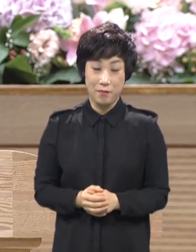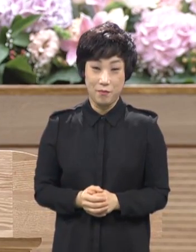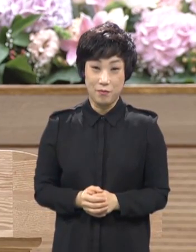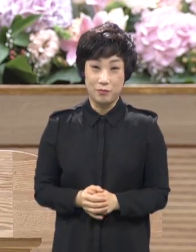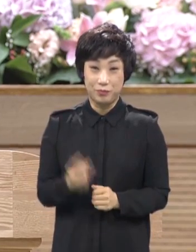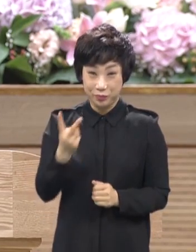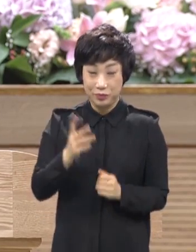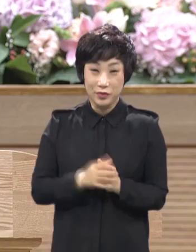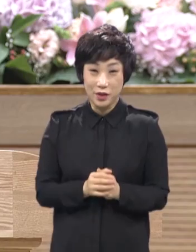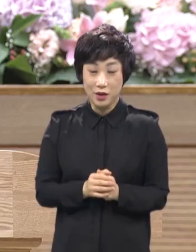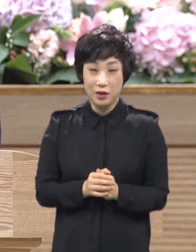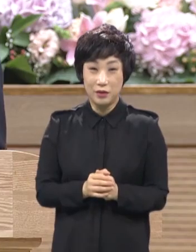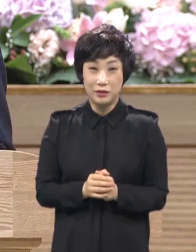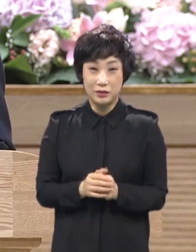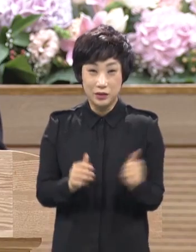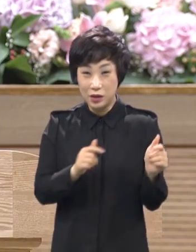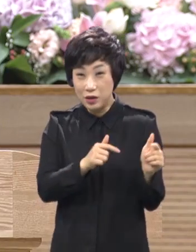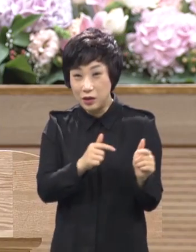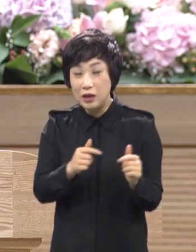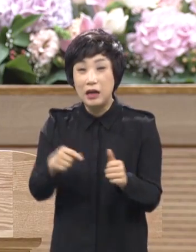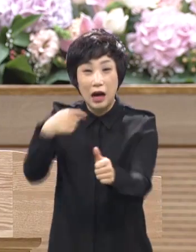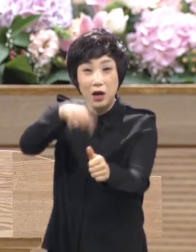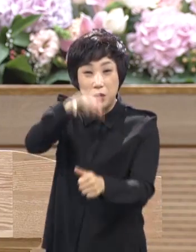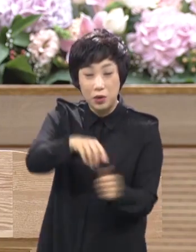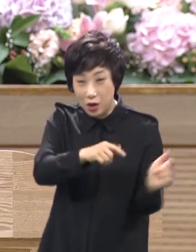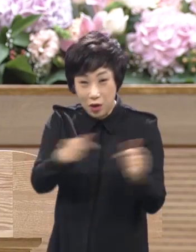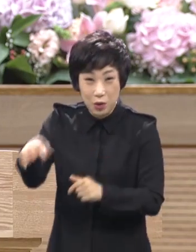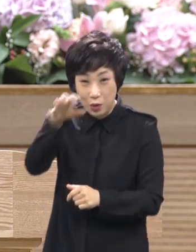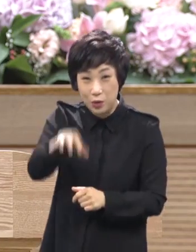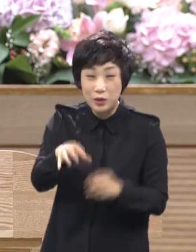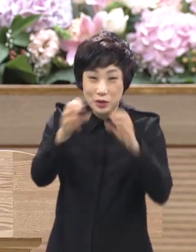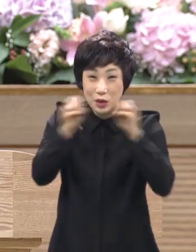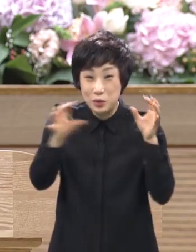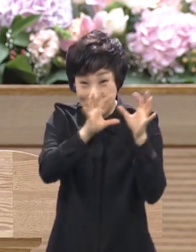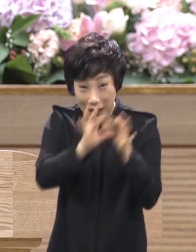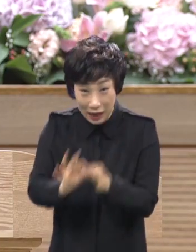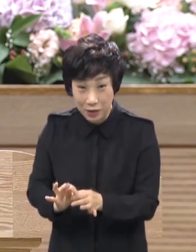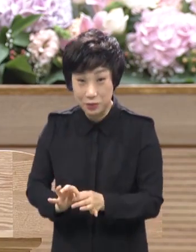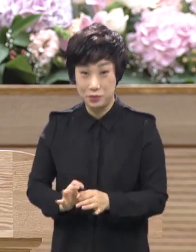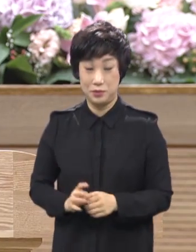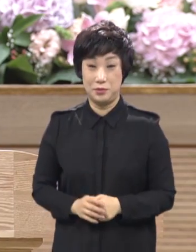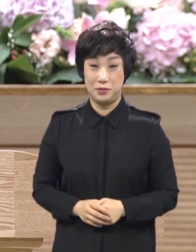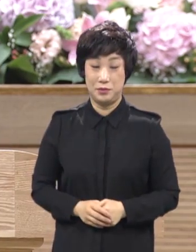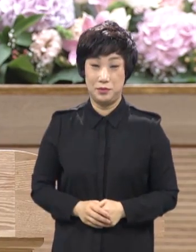저희 여러 회당에서 전도하시고